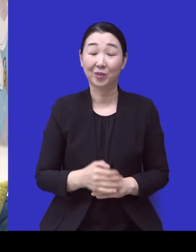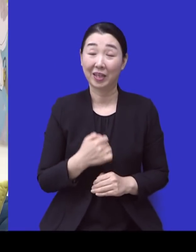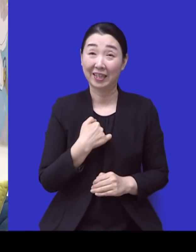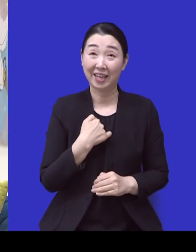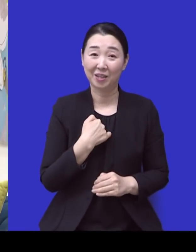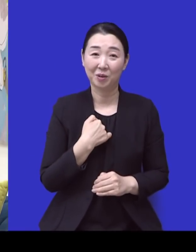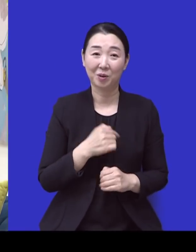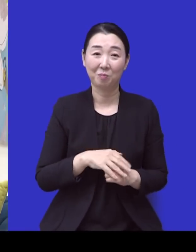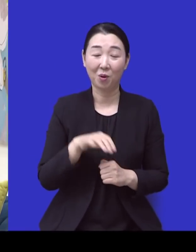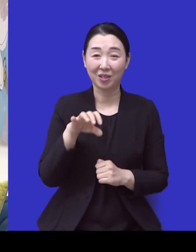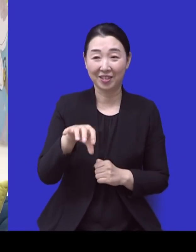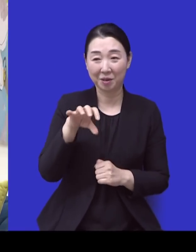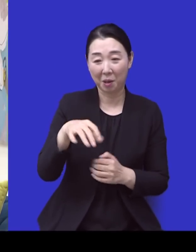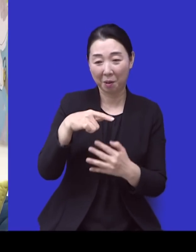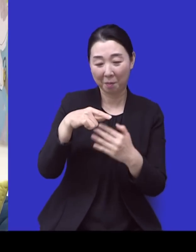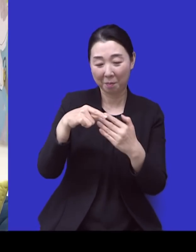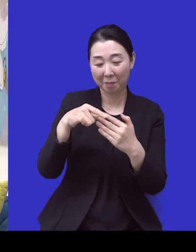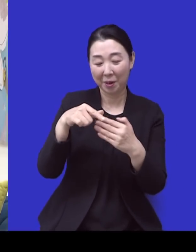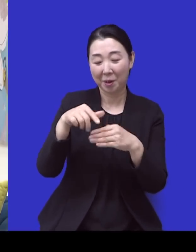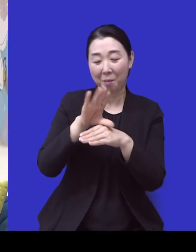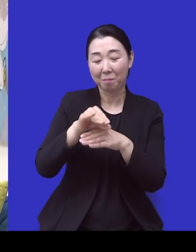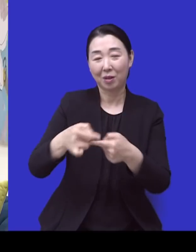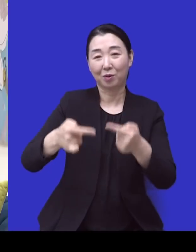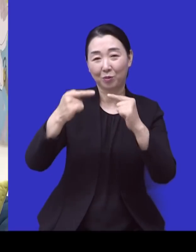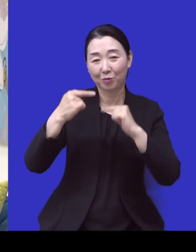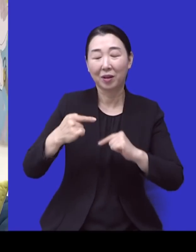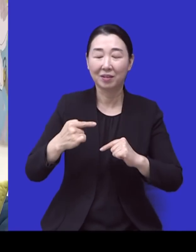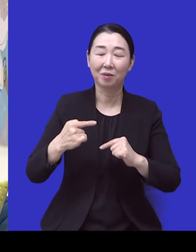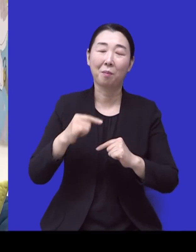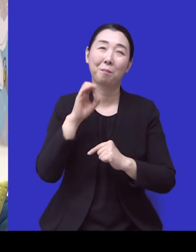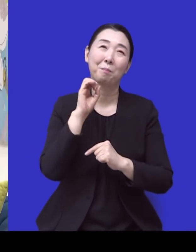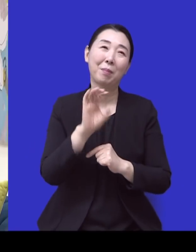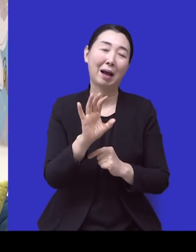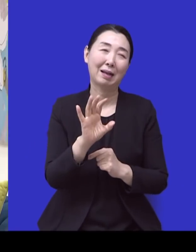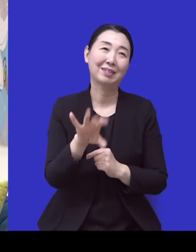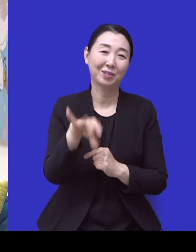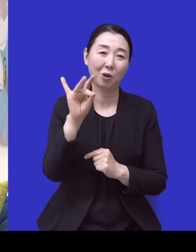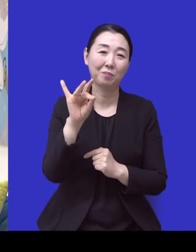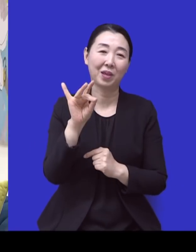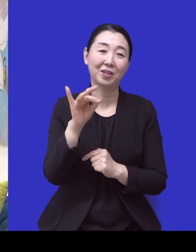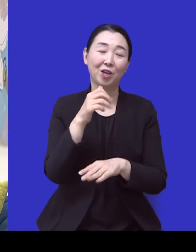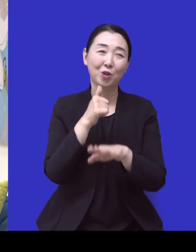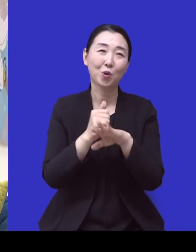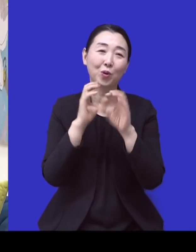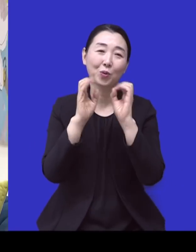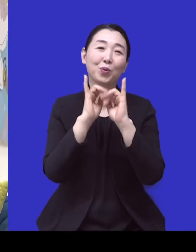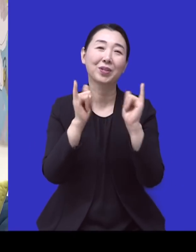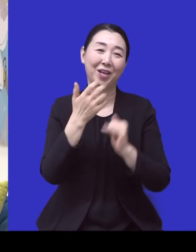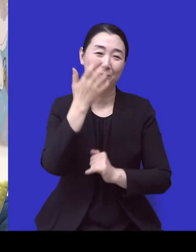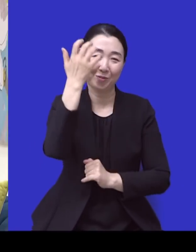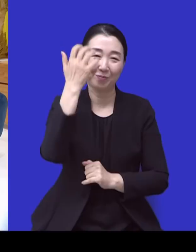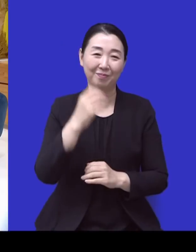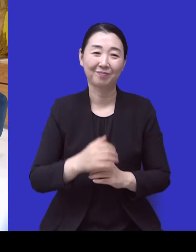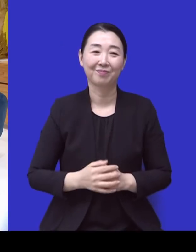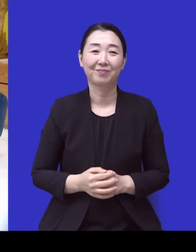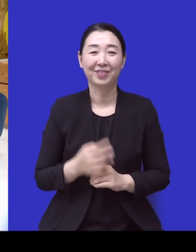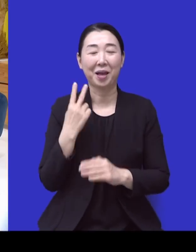오피셜하게 이런 자리에서 얘기하는 건 처음인데 네. 저는 결국 선교사가 되는 게 꿈이거든요. 아, 저의 그래요? 비전이